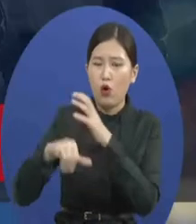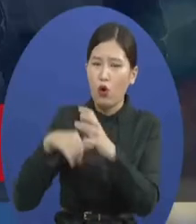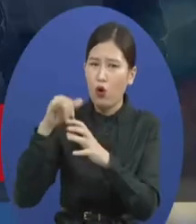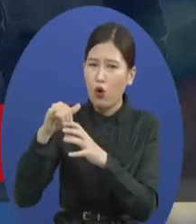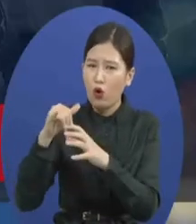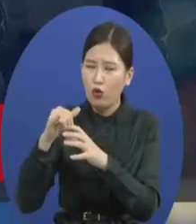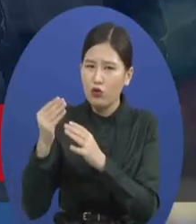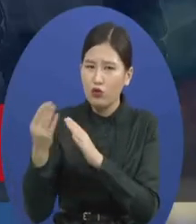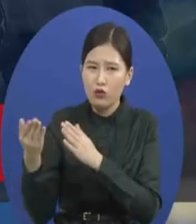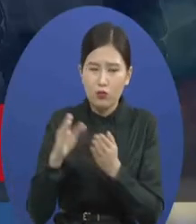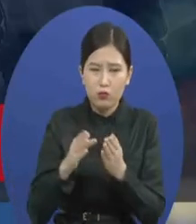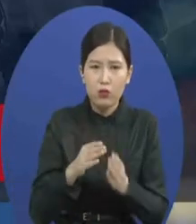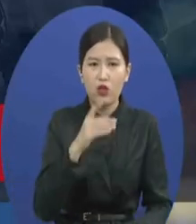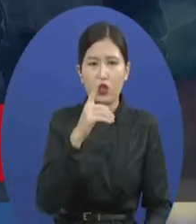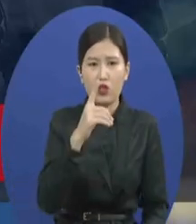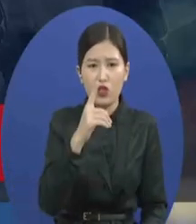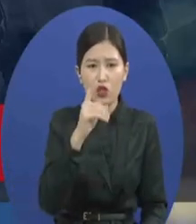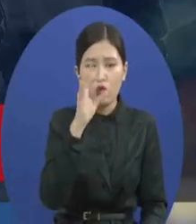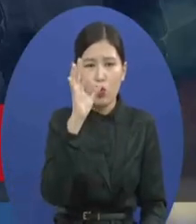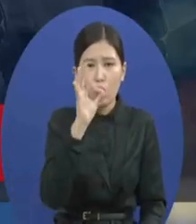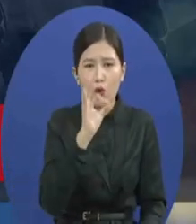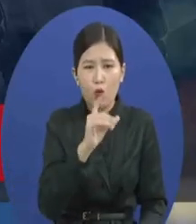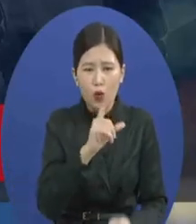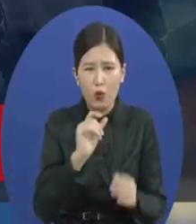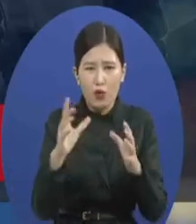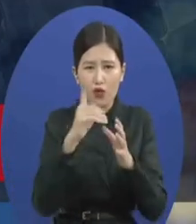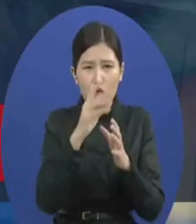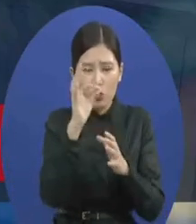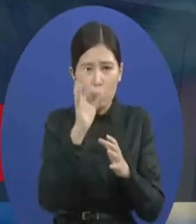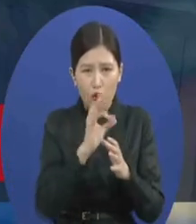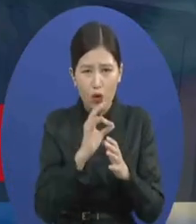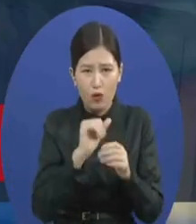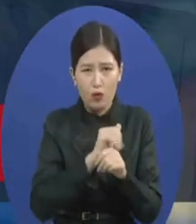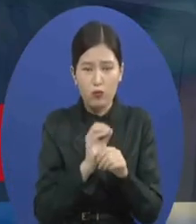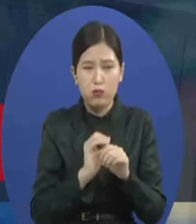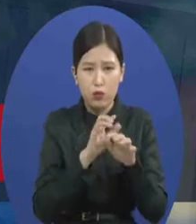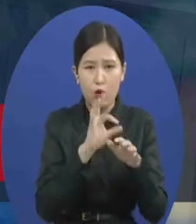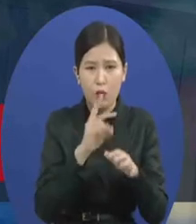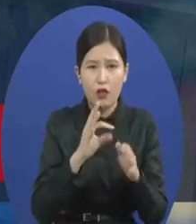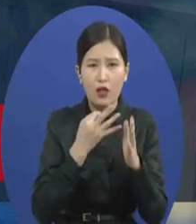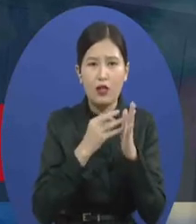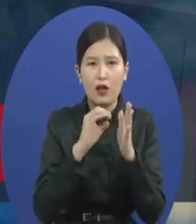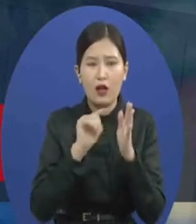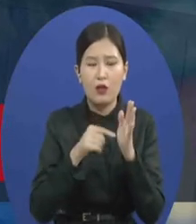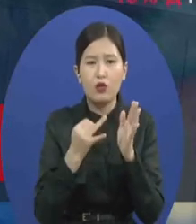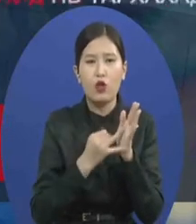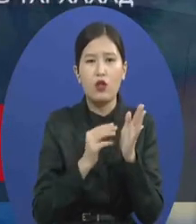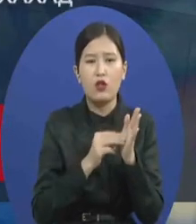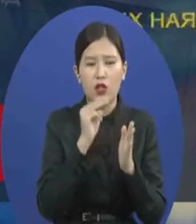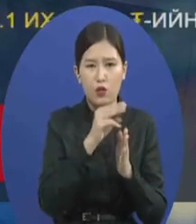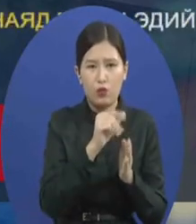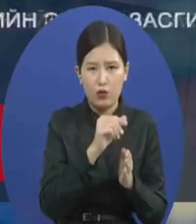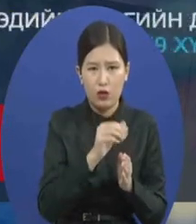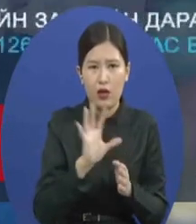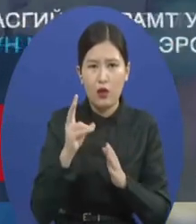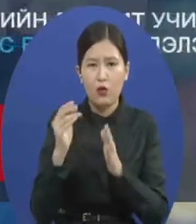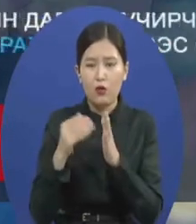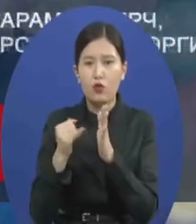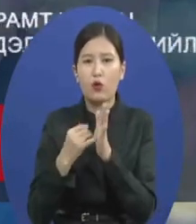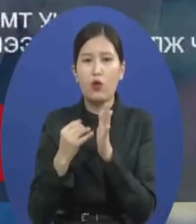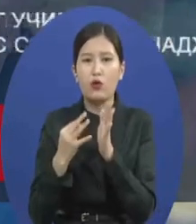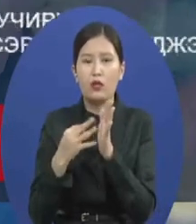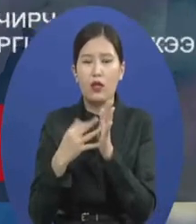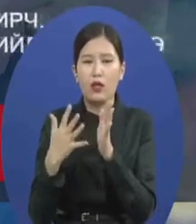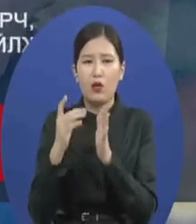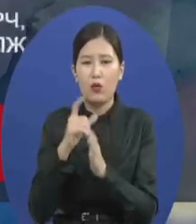хүн амын 1% нь халдвар тархсан тохиолдолд 80.7 тэрбум төгрөг 12685 хүн нас барах